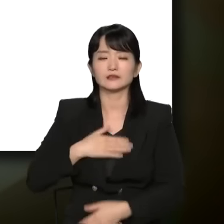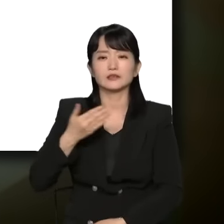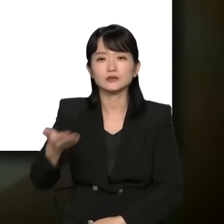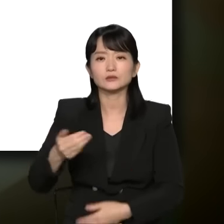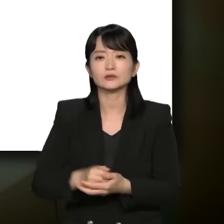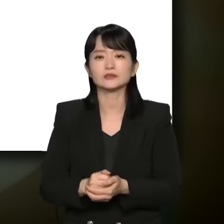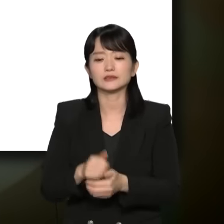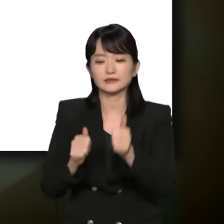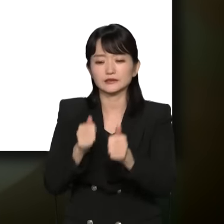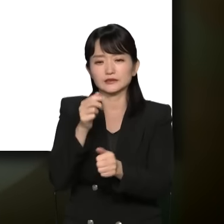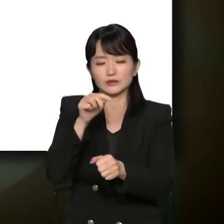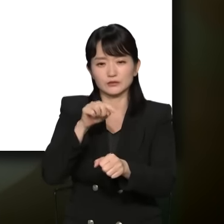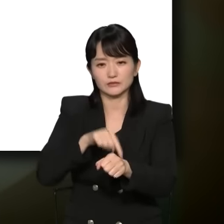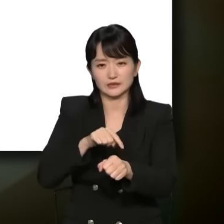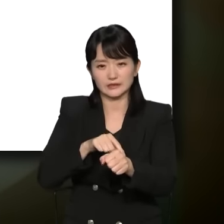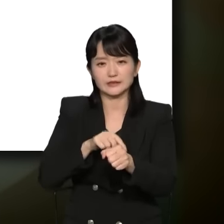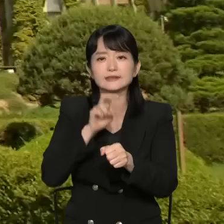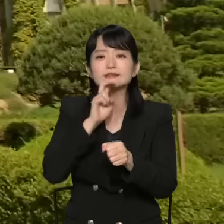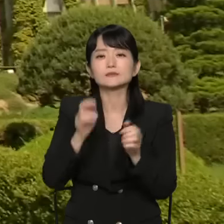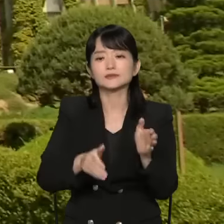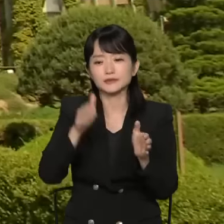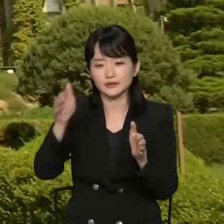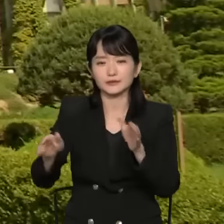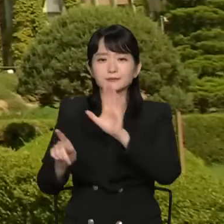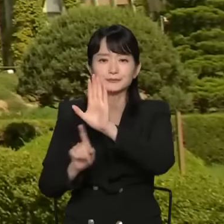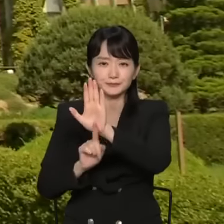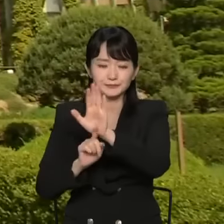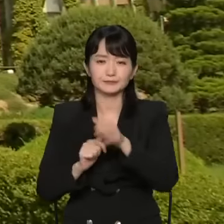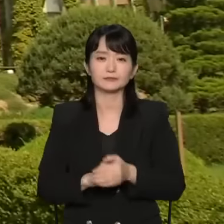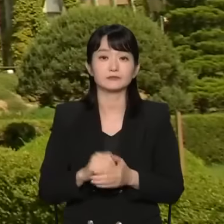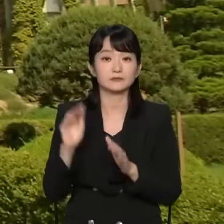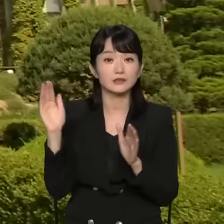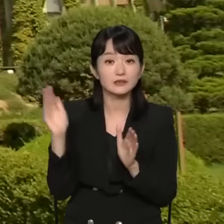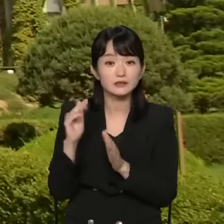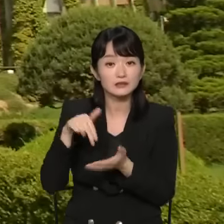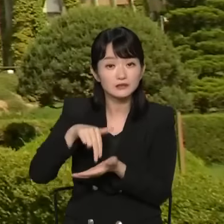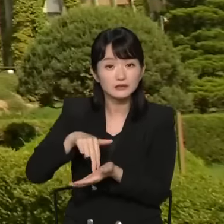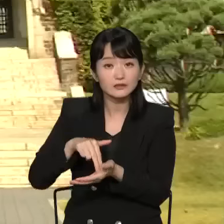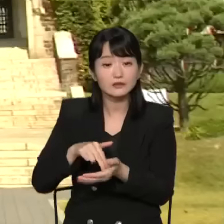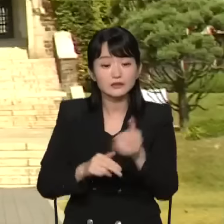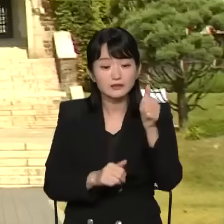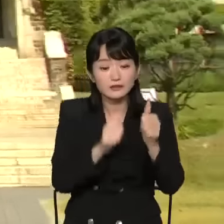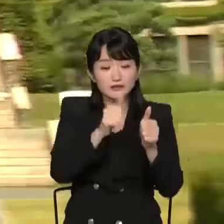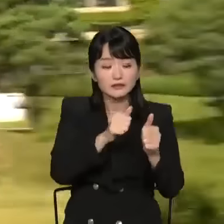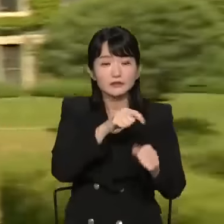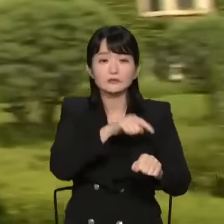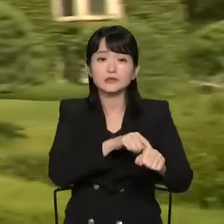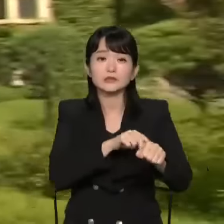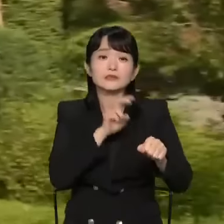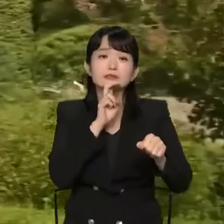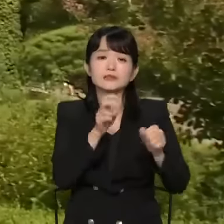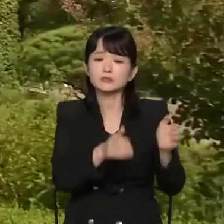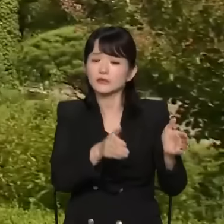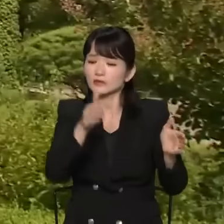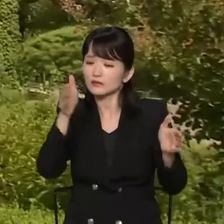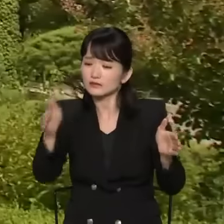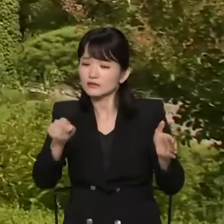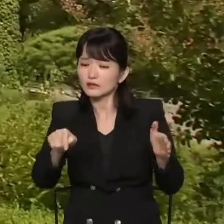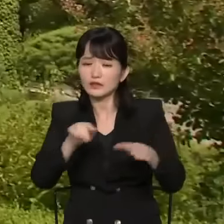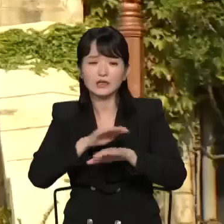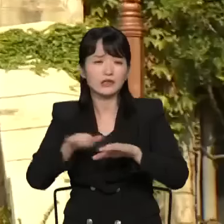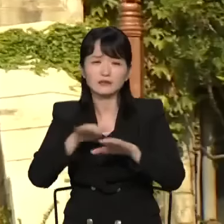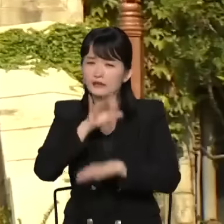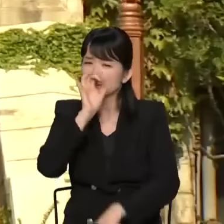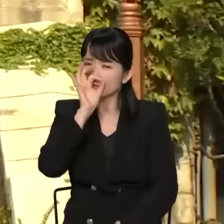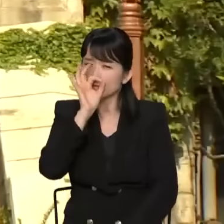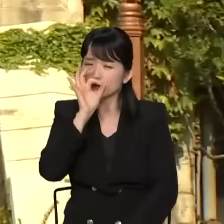20분 연장해줬다는 공지글을 올렸습니다. 하지만 학생들은 시험 시간 20분 연장 조치가 해결책이 될 순 없다고